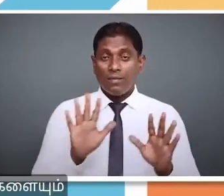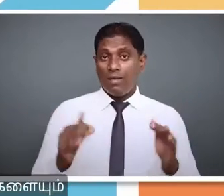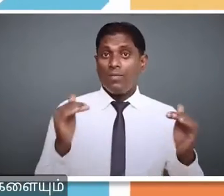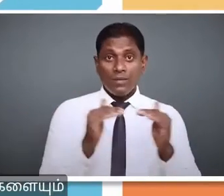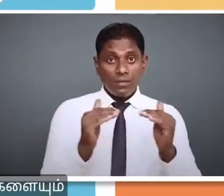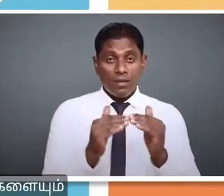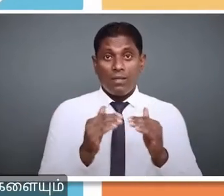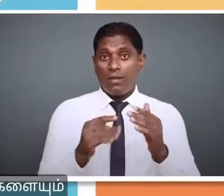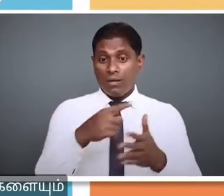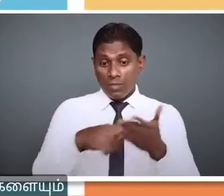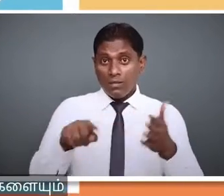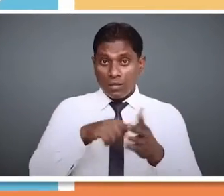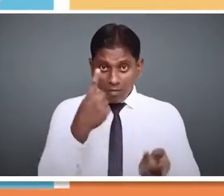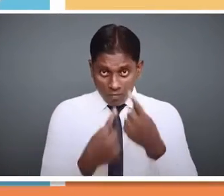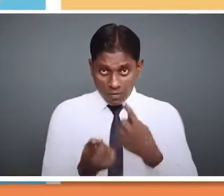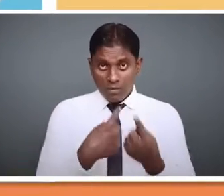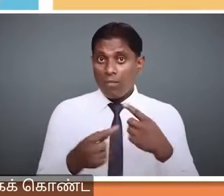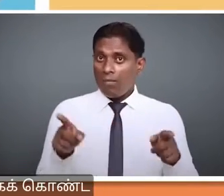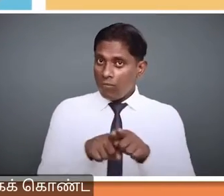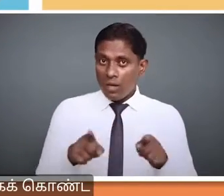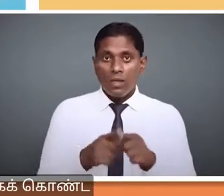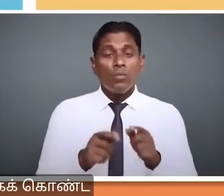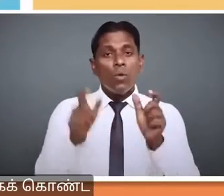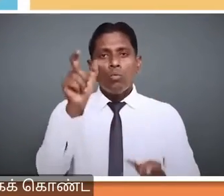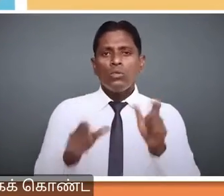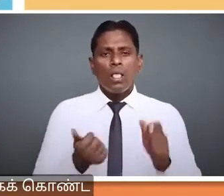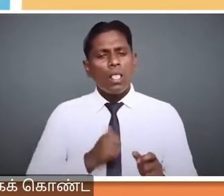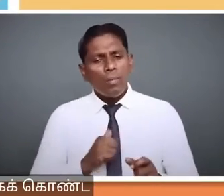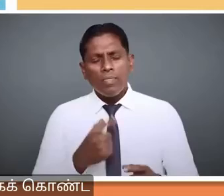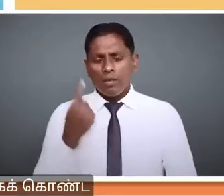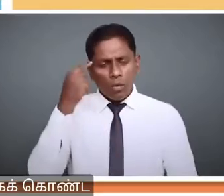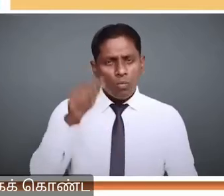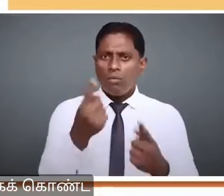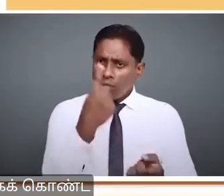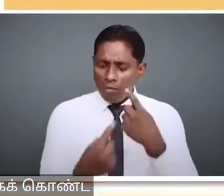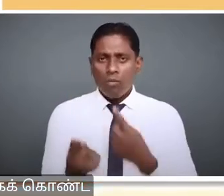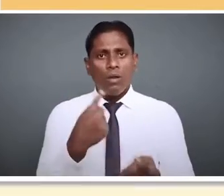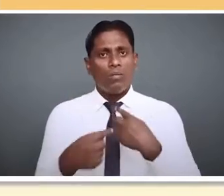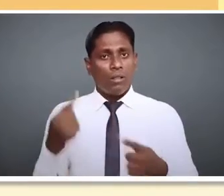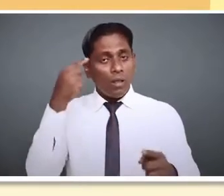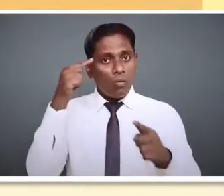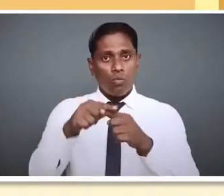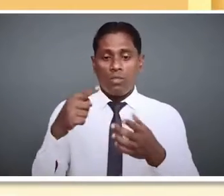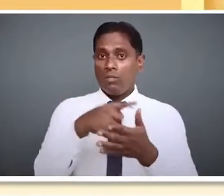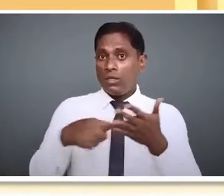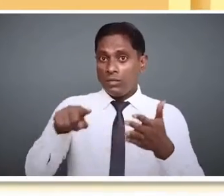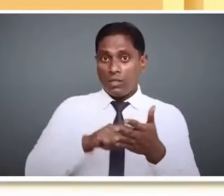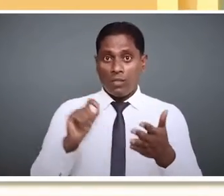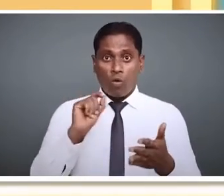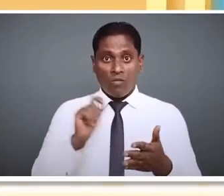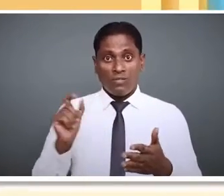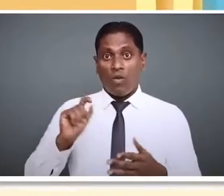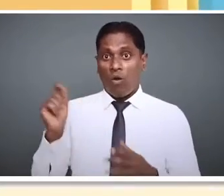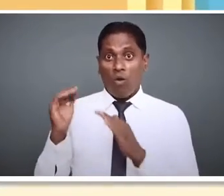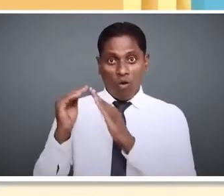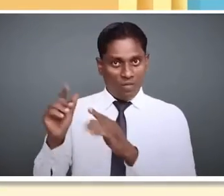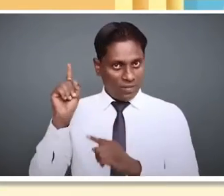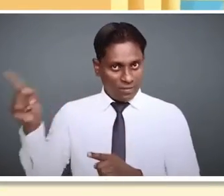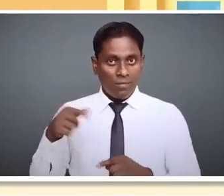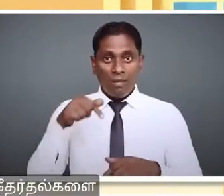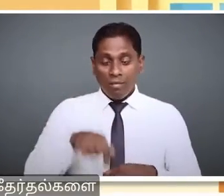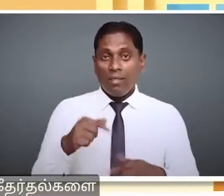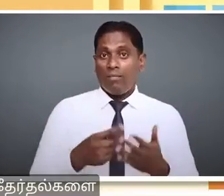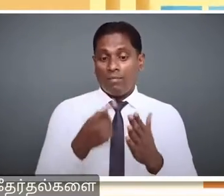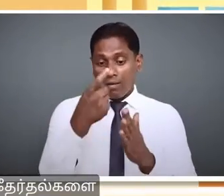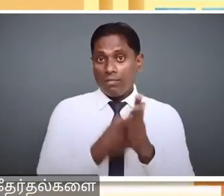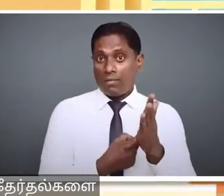சுதந்திரமான மற்றும் நியாயமான தேர்தல்களையும் வாக்கெடுப்புகளையும் நடத்துவதை இலக்காக கொண்ட தேர்தல்கள் ஆணைக்குழு தற்போதுள்ள